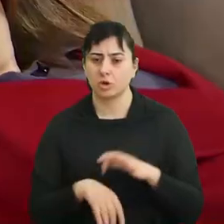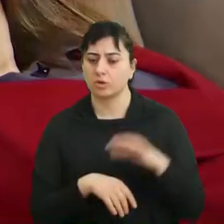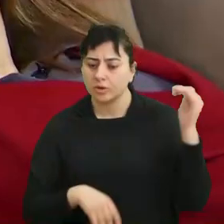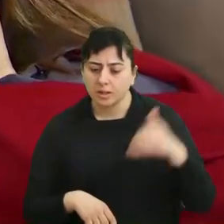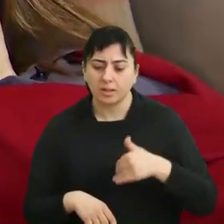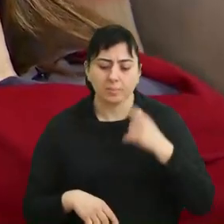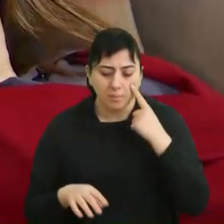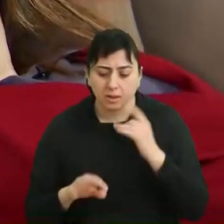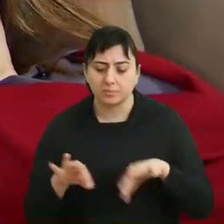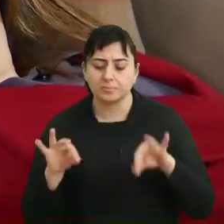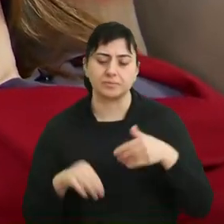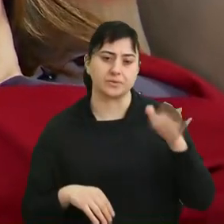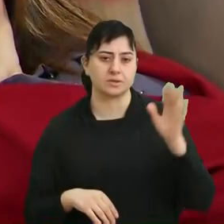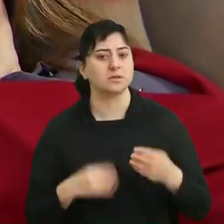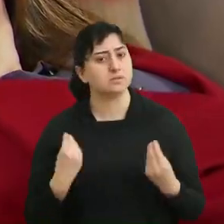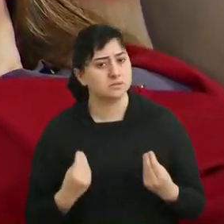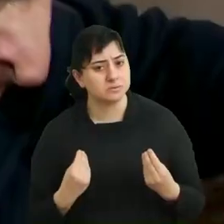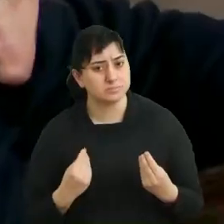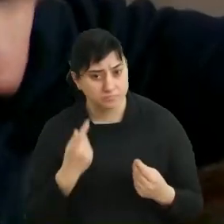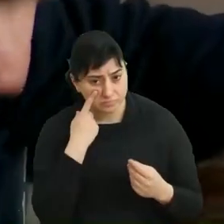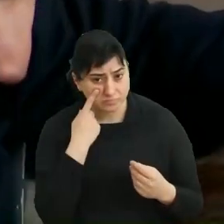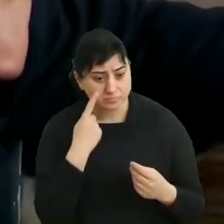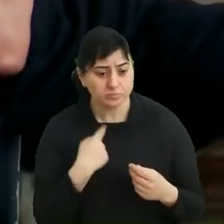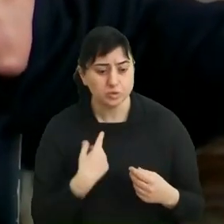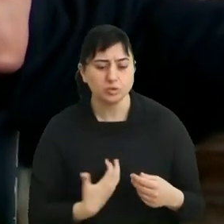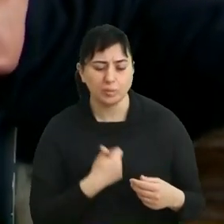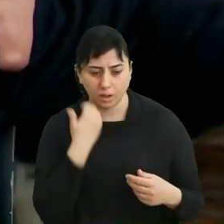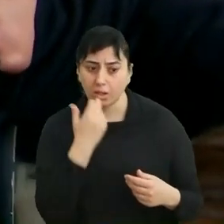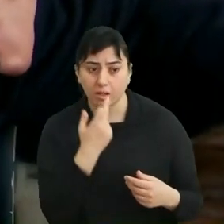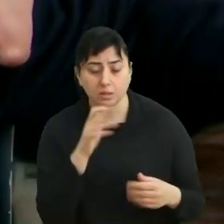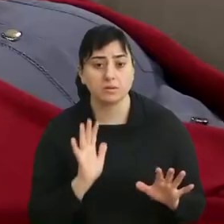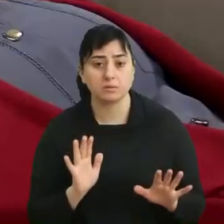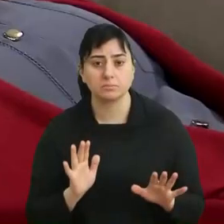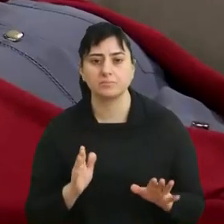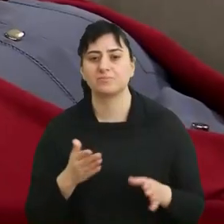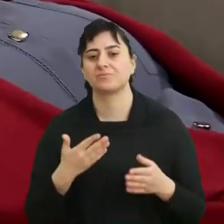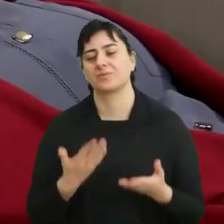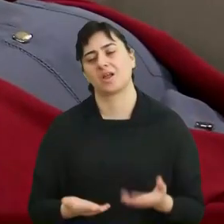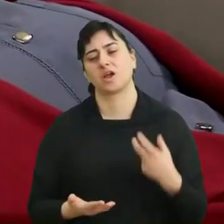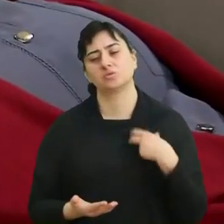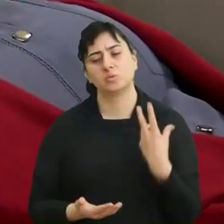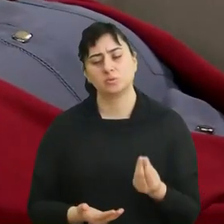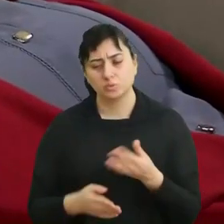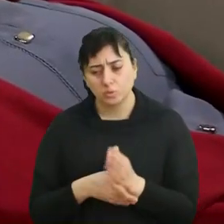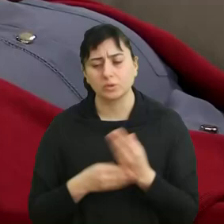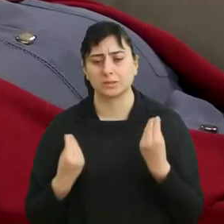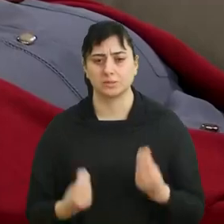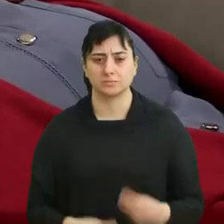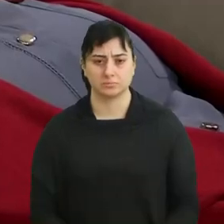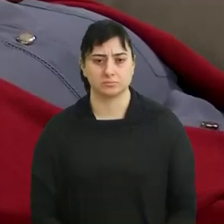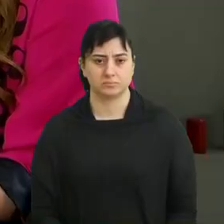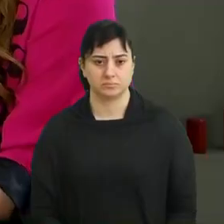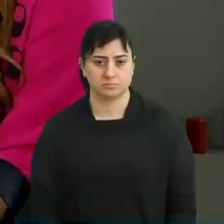geldi gitti. Gayet iyiyim, merak etme. Bak ben üzülmeyeyim diye böyle demişsin değil mi? Aşk olsun. Hayır Kemal'im gerçekten